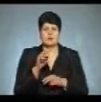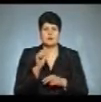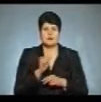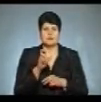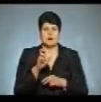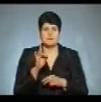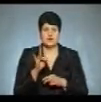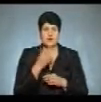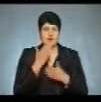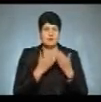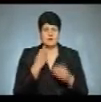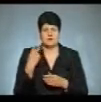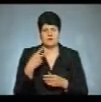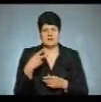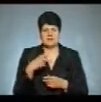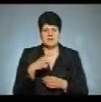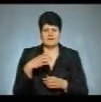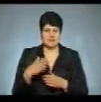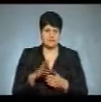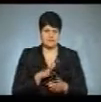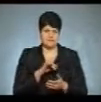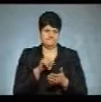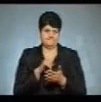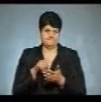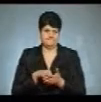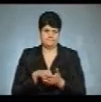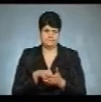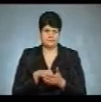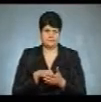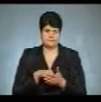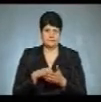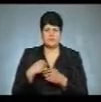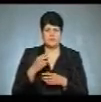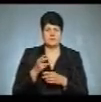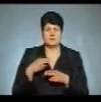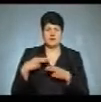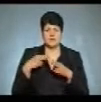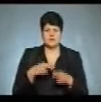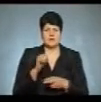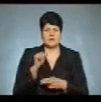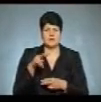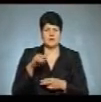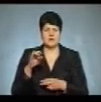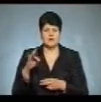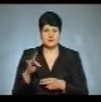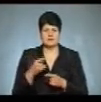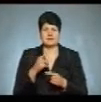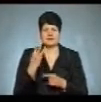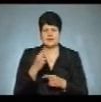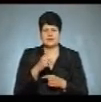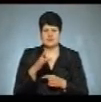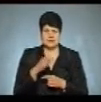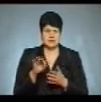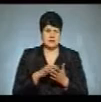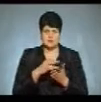допитували близько 20 хвилин. Ми прибули до Альору буквально за 3 хвилини. Зразу ми